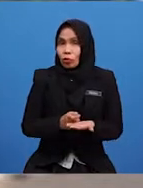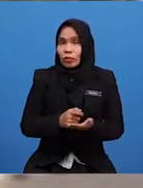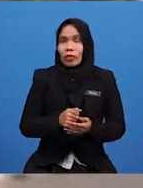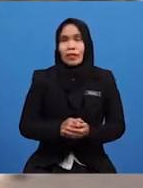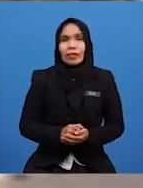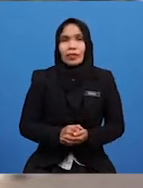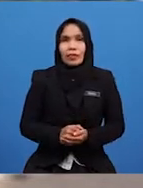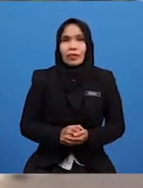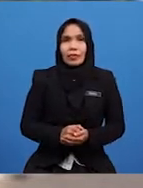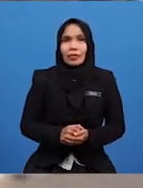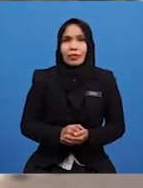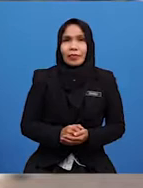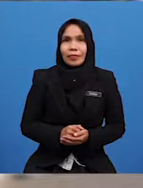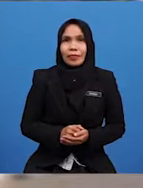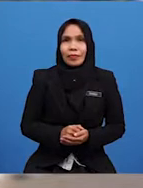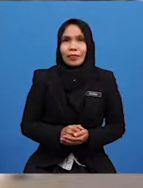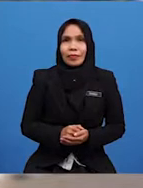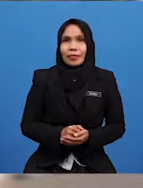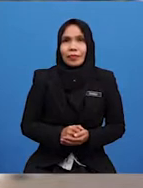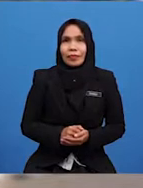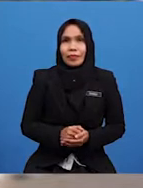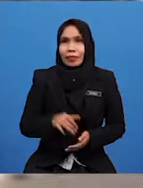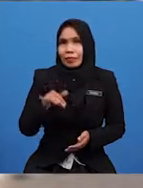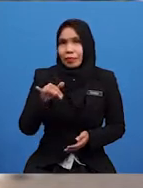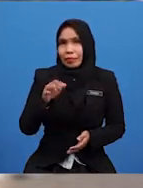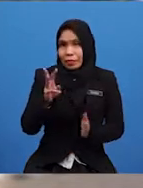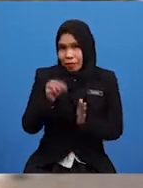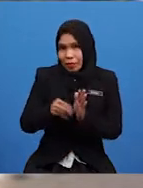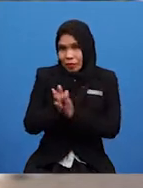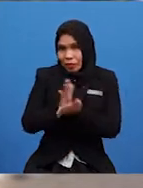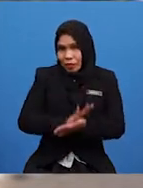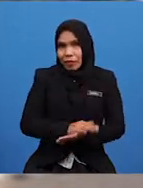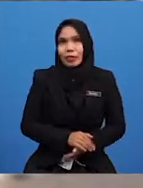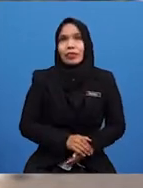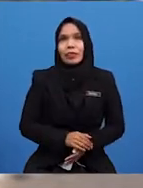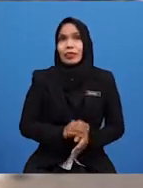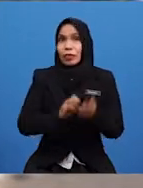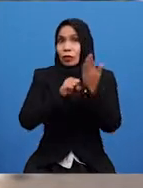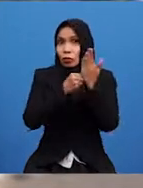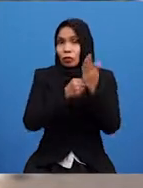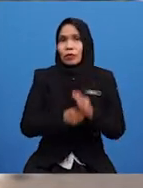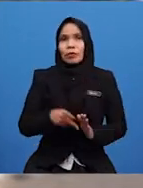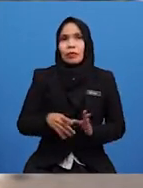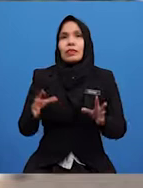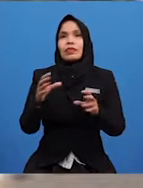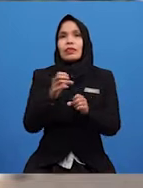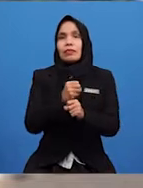bayaran surat kebenaran berniaga di pelabuhan menjadi sumber pendapatan Kesultanan Melayu Melaka.